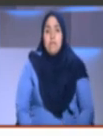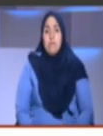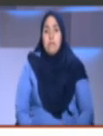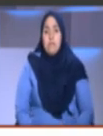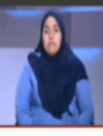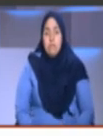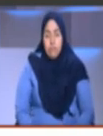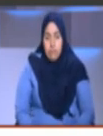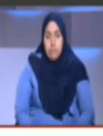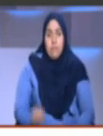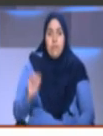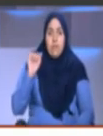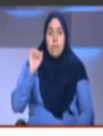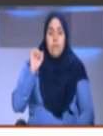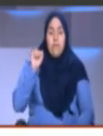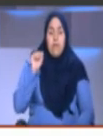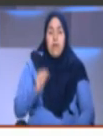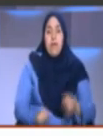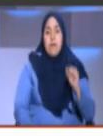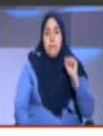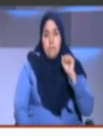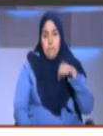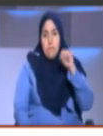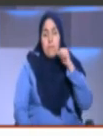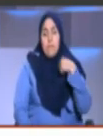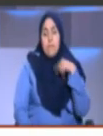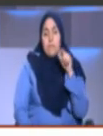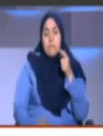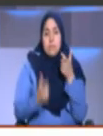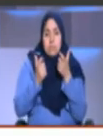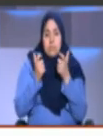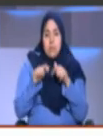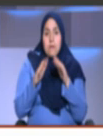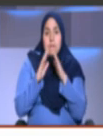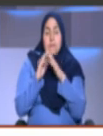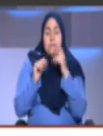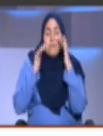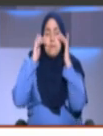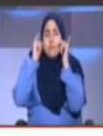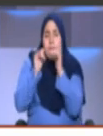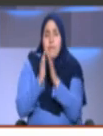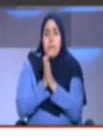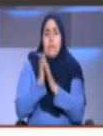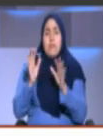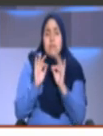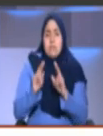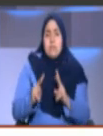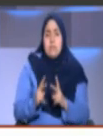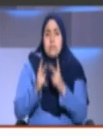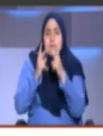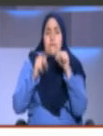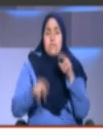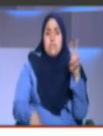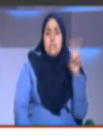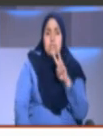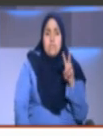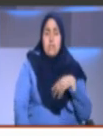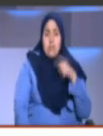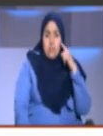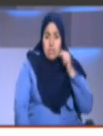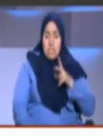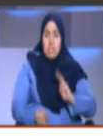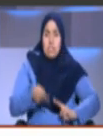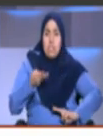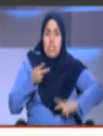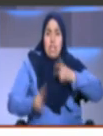يعني الدولة المصرية تولي اهتمام كبير جدا بالتنمية في سيناء، ونحن نحتفل اليوم